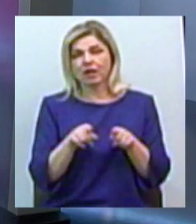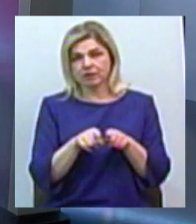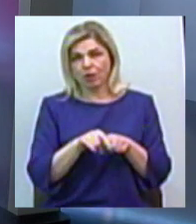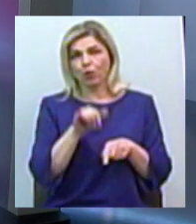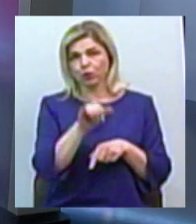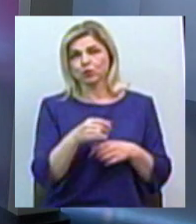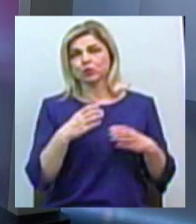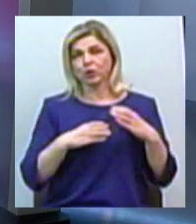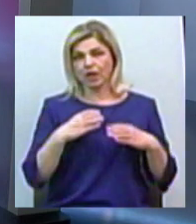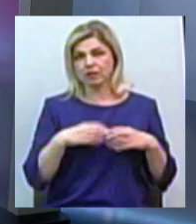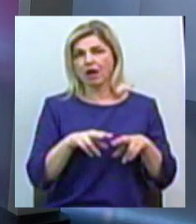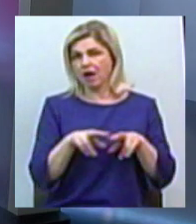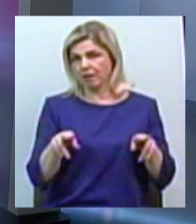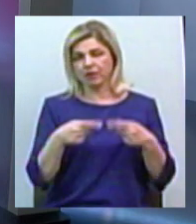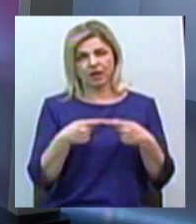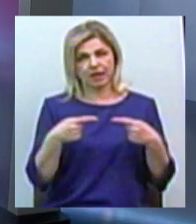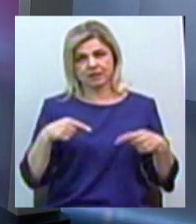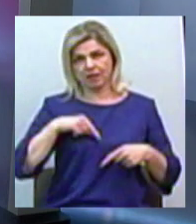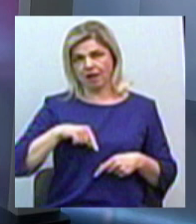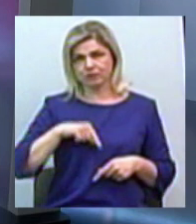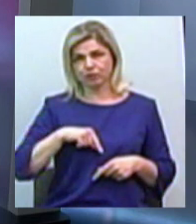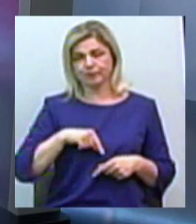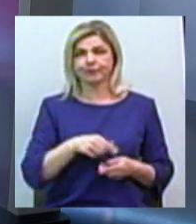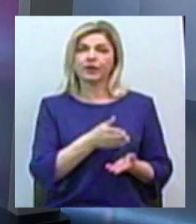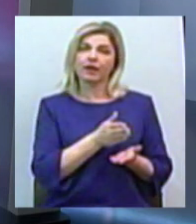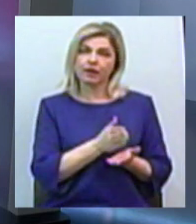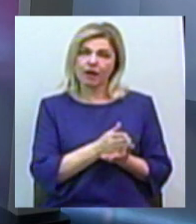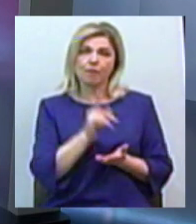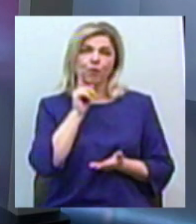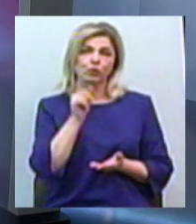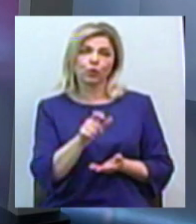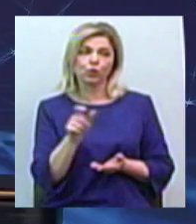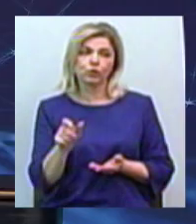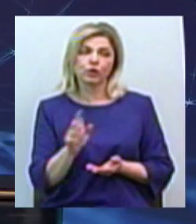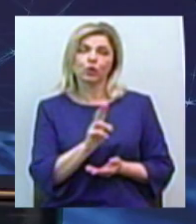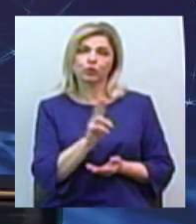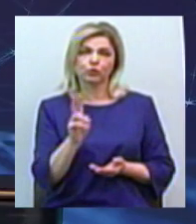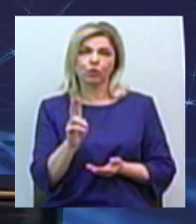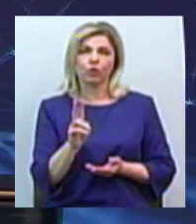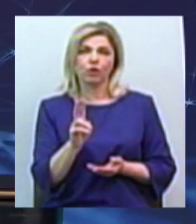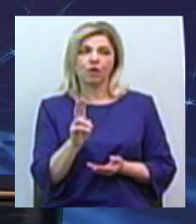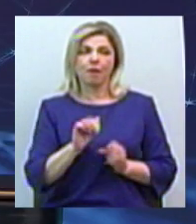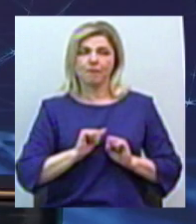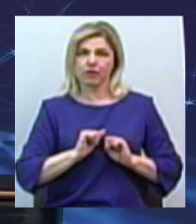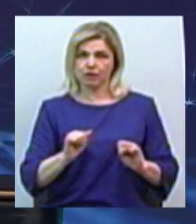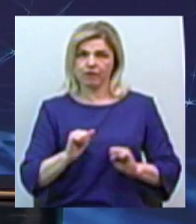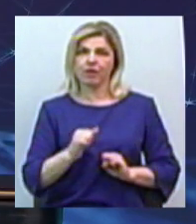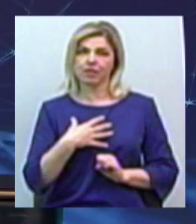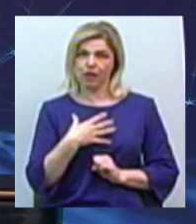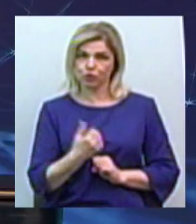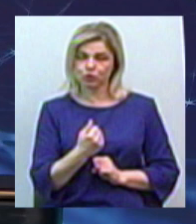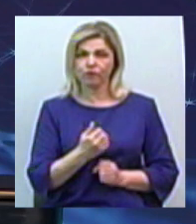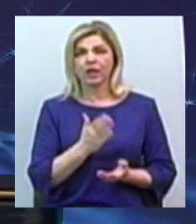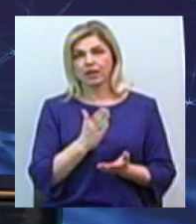студентів абсолютно різні настрої. Є молоді люди, які доволі патріотично налаштовані. І